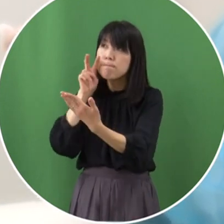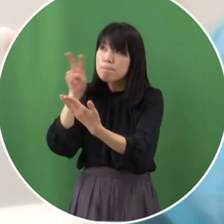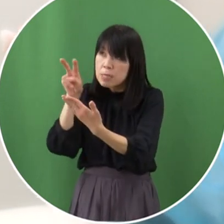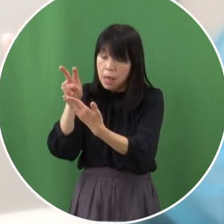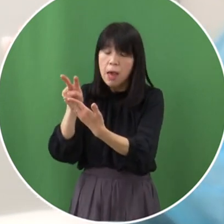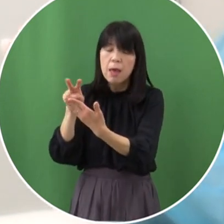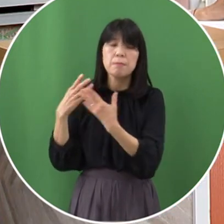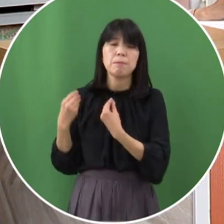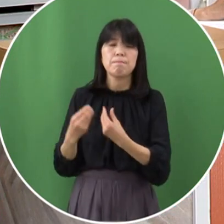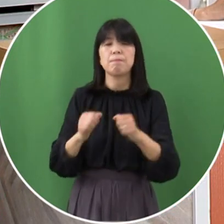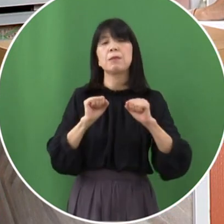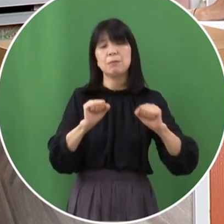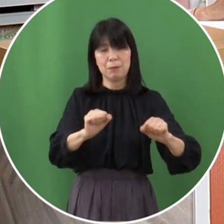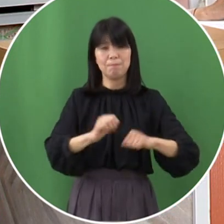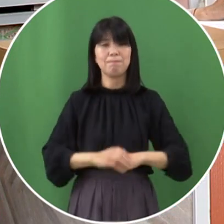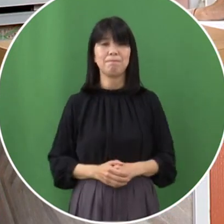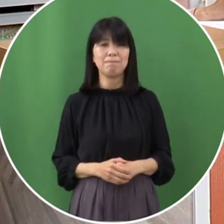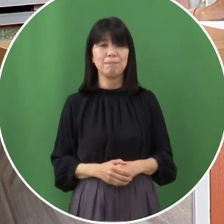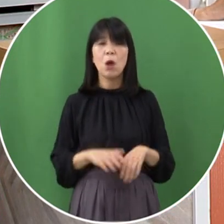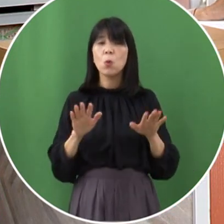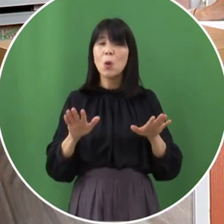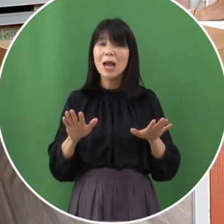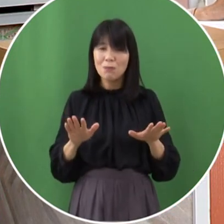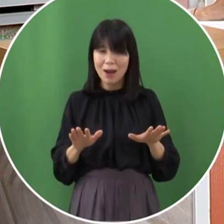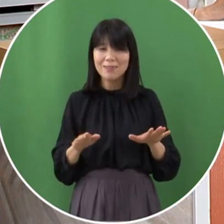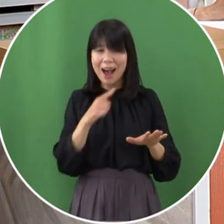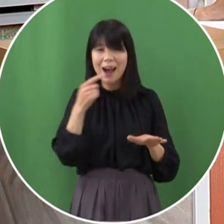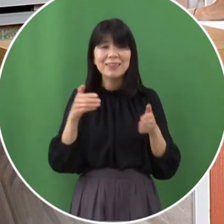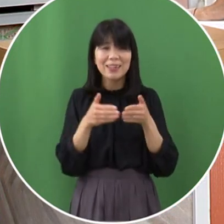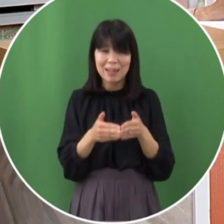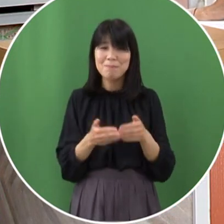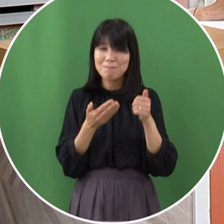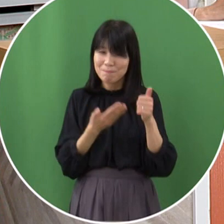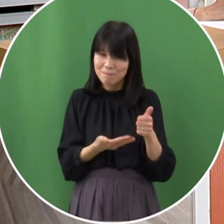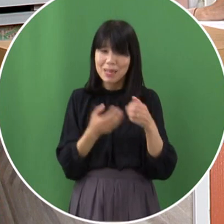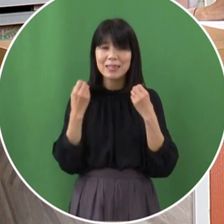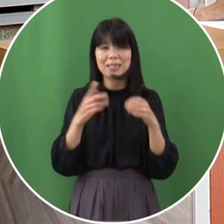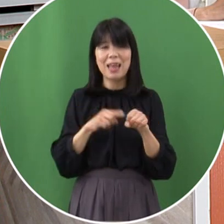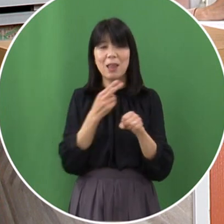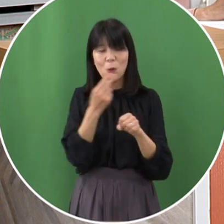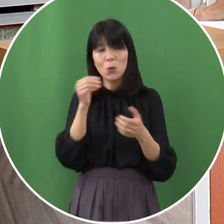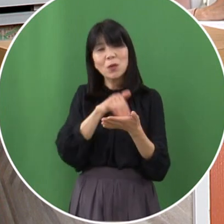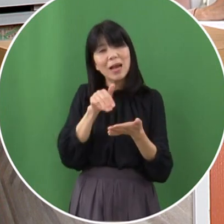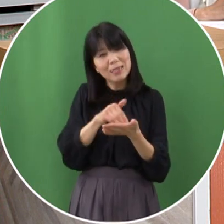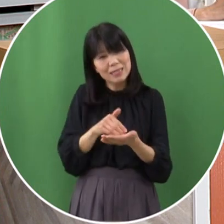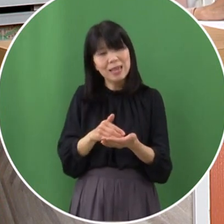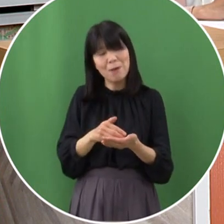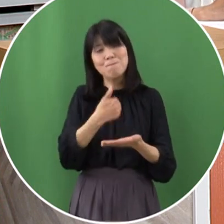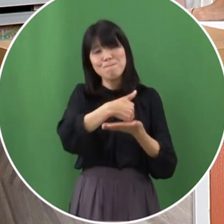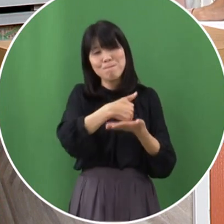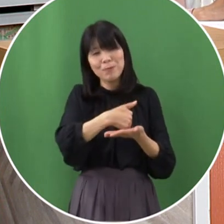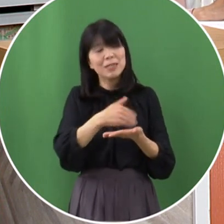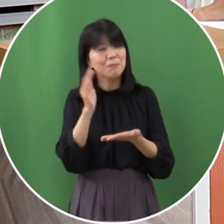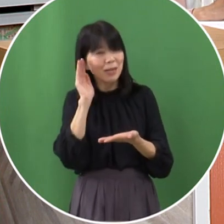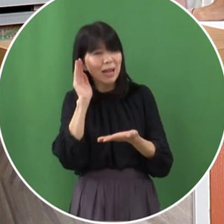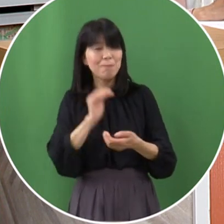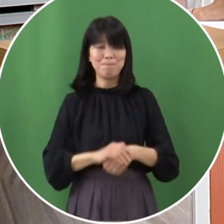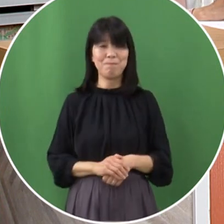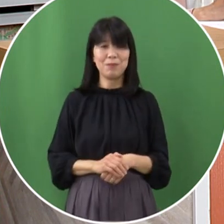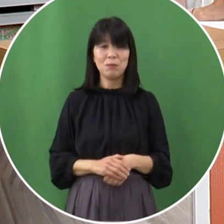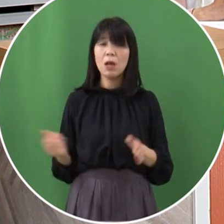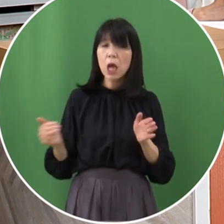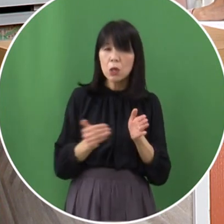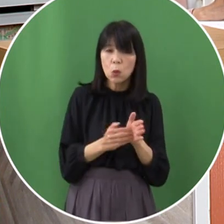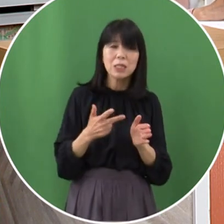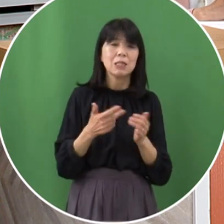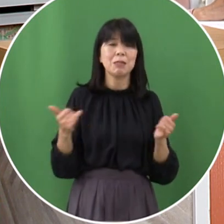きます。 今回は赤崎さんに新年度予算についてお話を伺いました。それでは最後に市民の皆